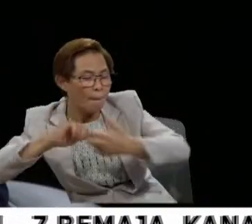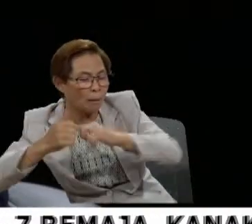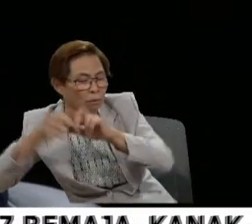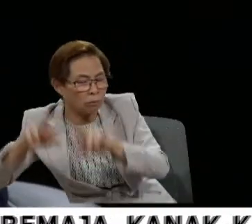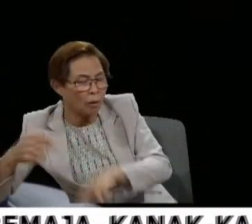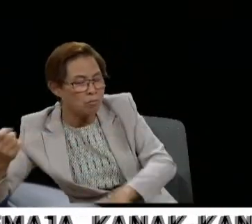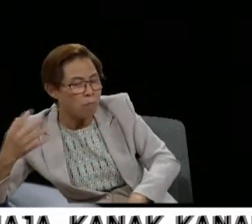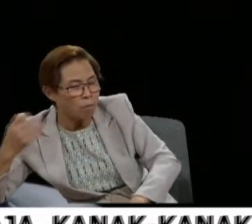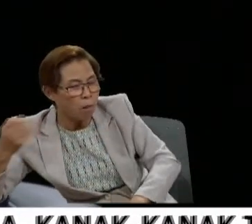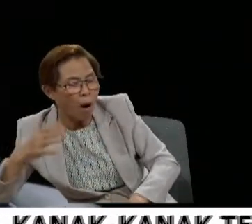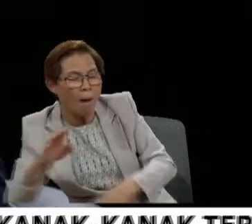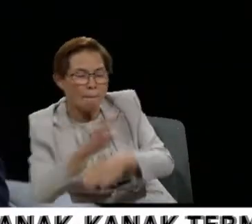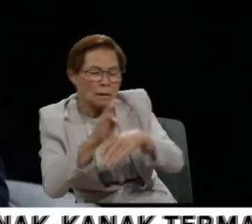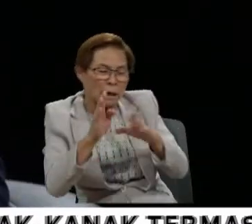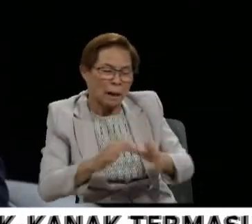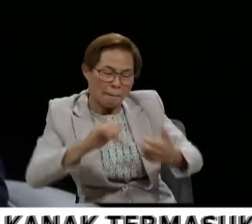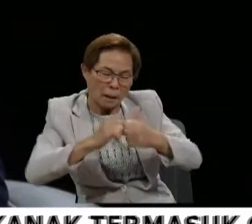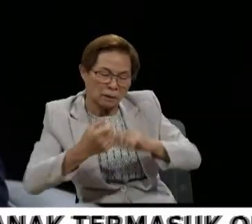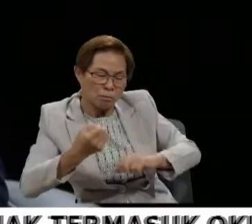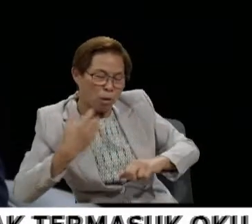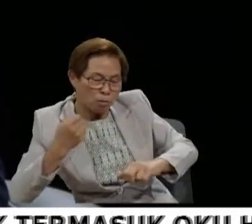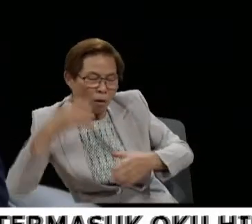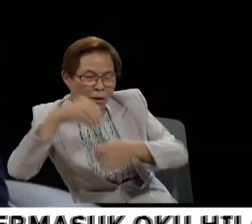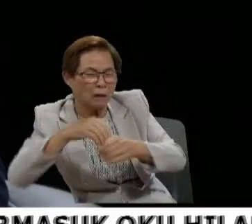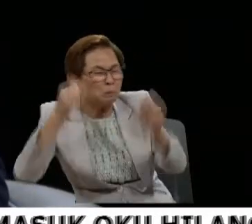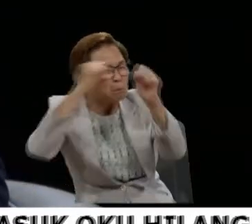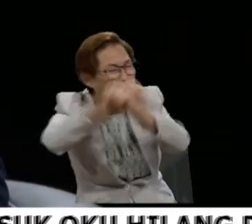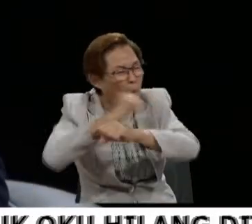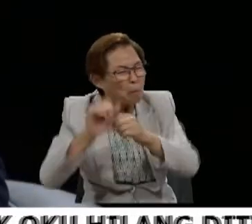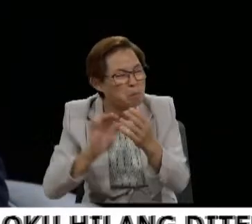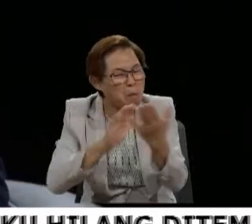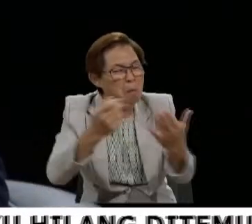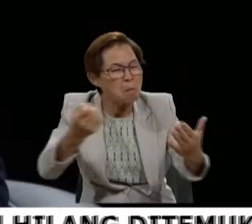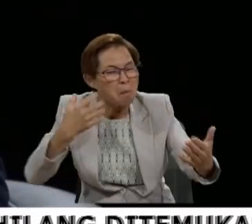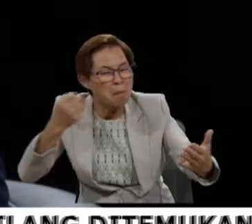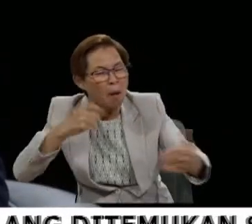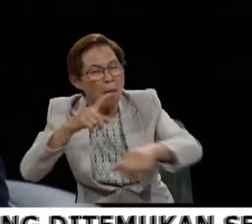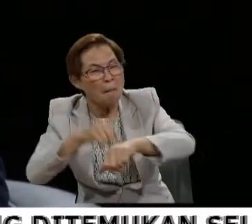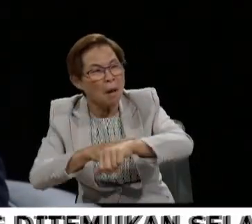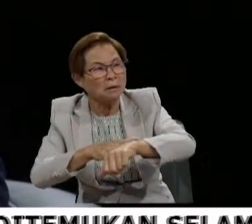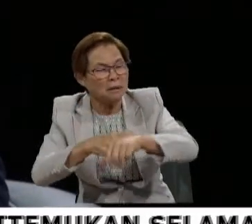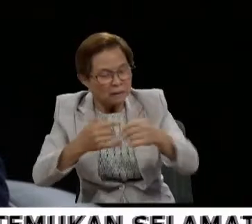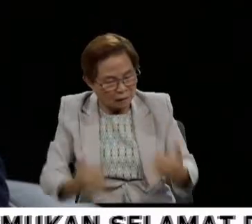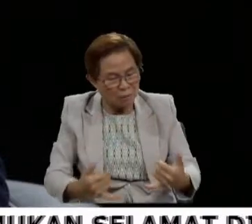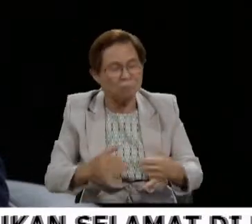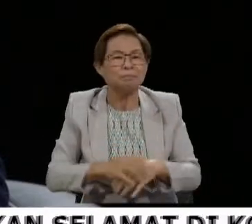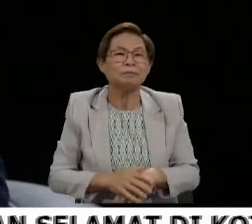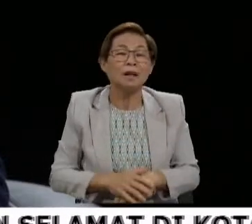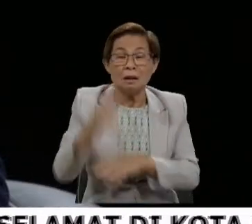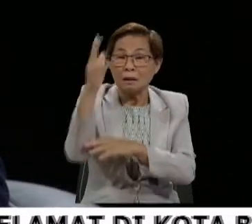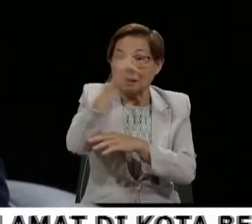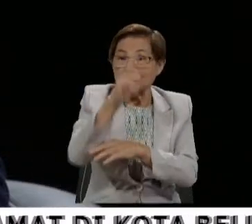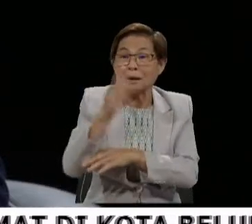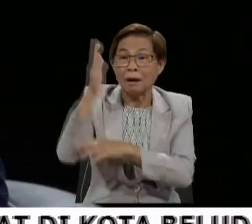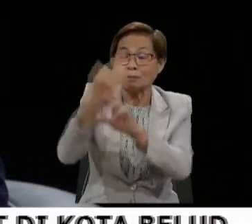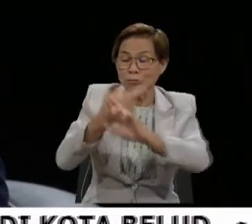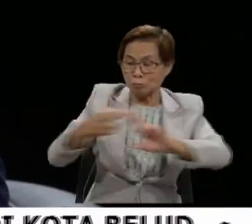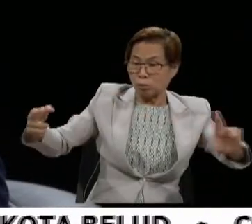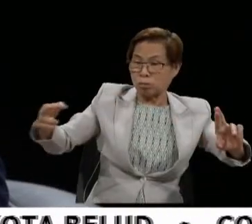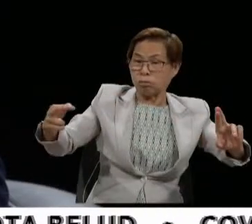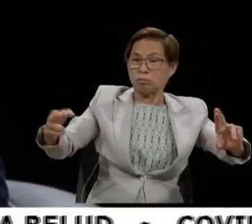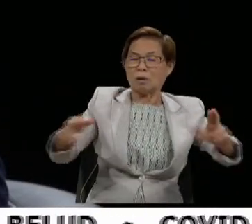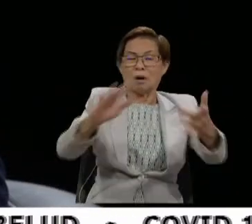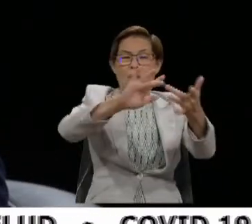dan isu-isu peniaga-peniaga terutamanya dalam cabaran yang dihadapi pada masa er terkini kerajaan juga akan menjedikan satu